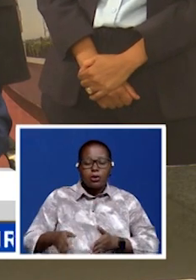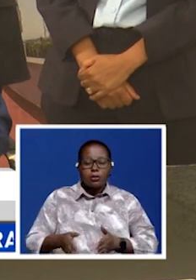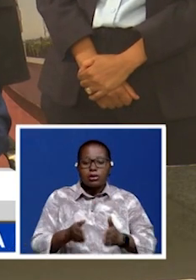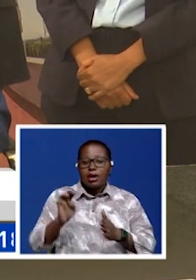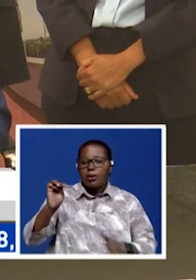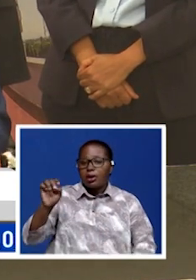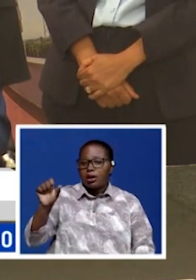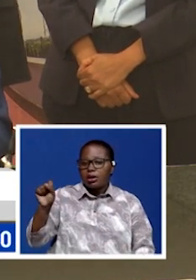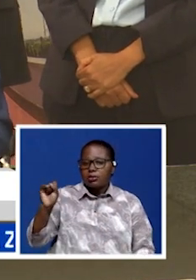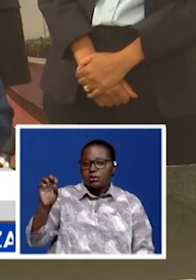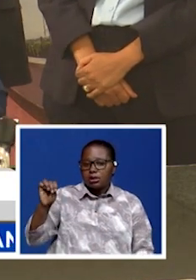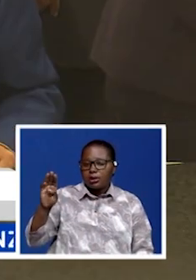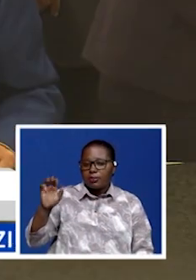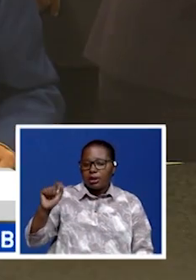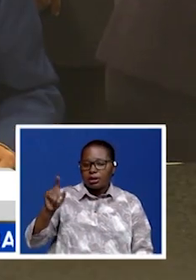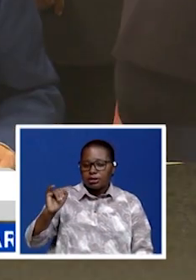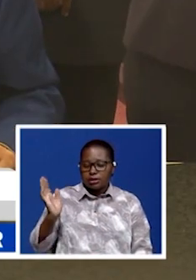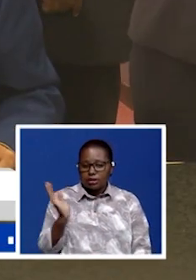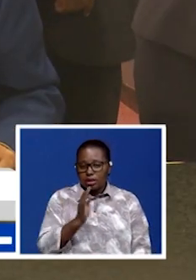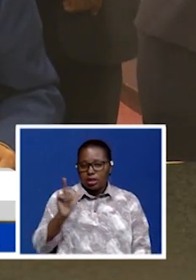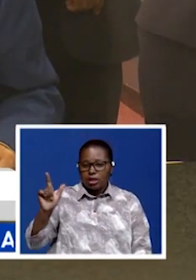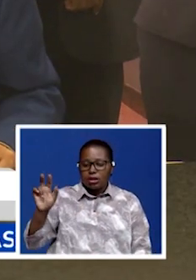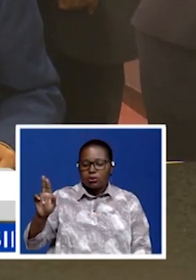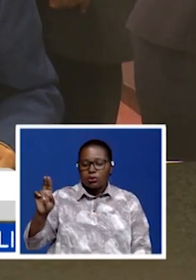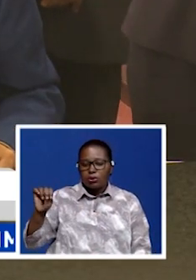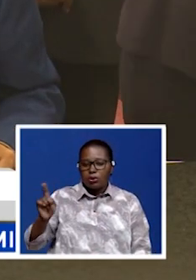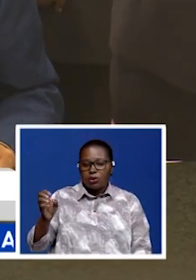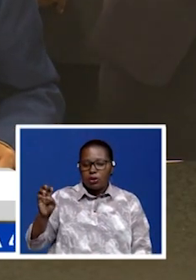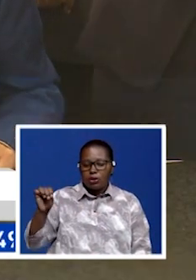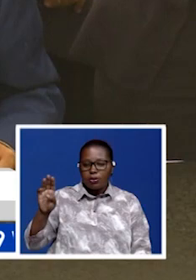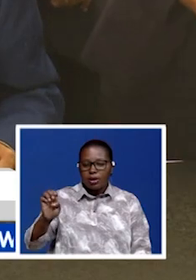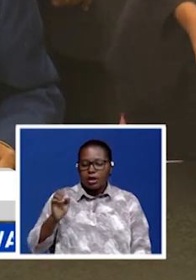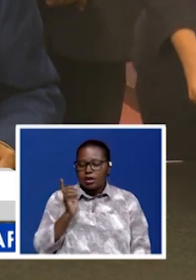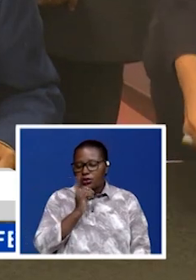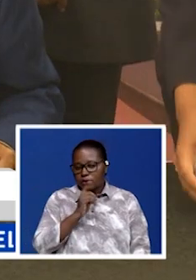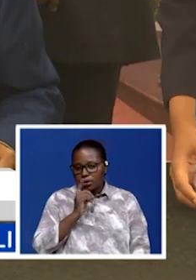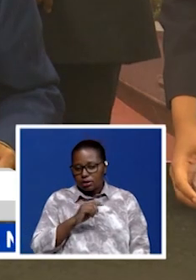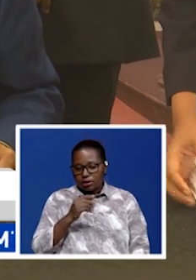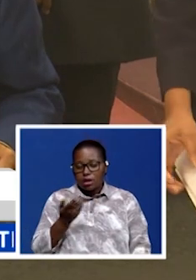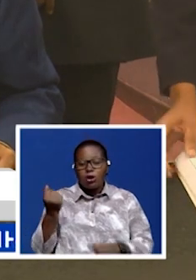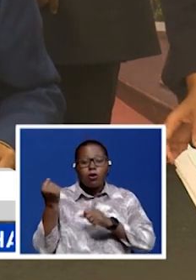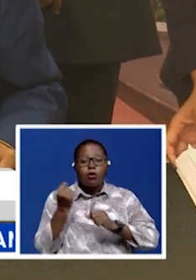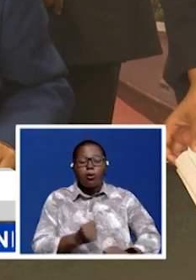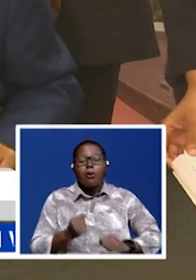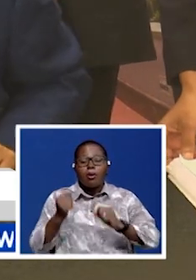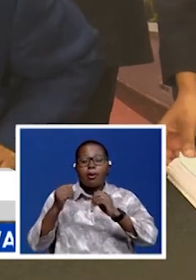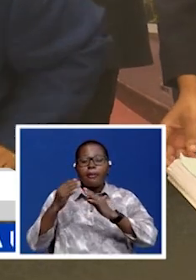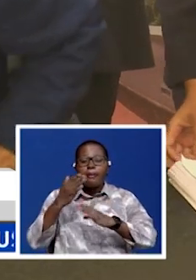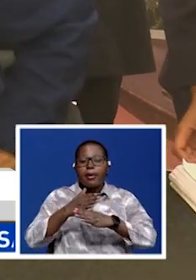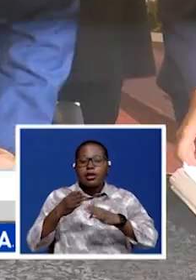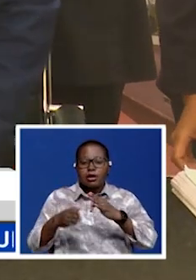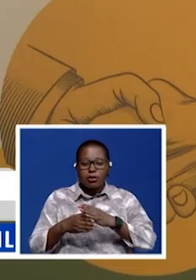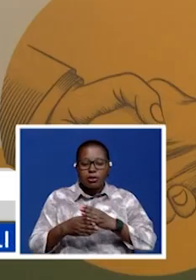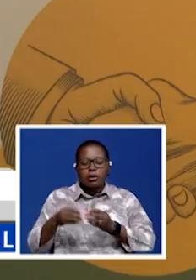msimbazi na rung'ombe uhuru tandamti na swahili kwa kubomoa majengo yaliyopo Ili kujenga